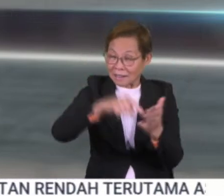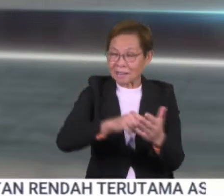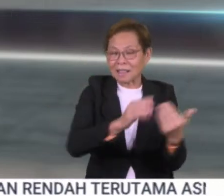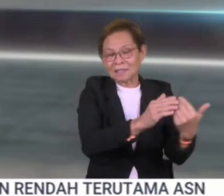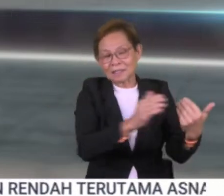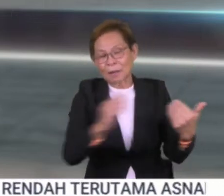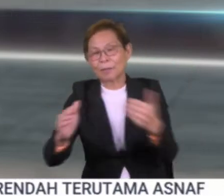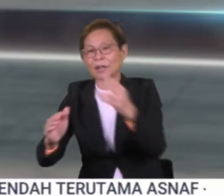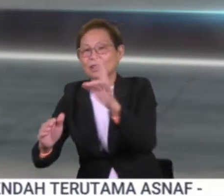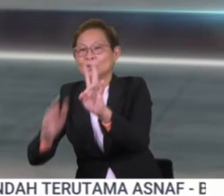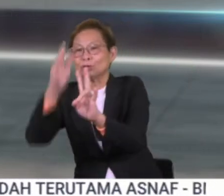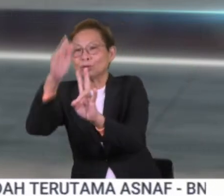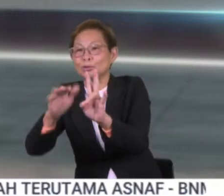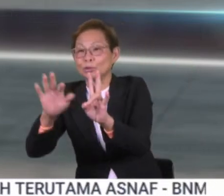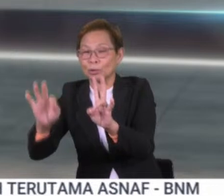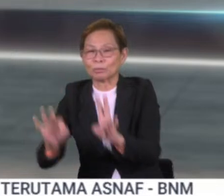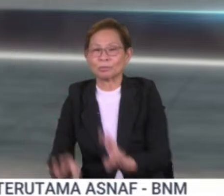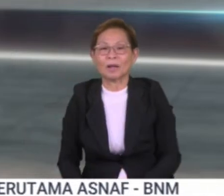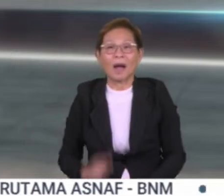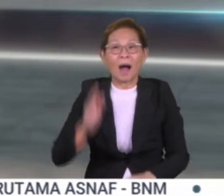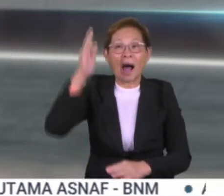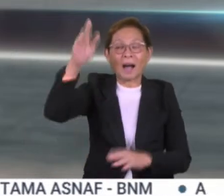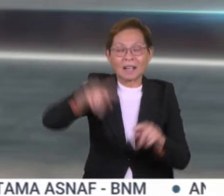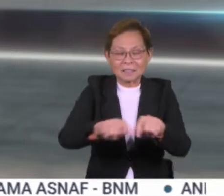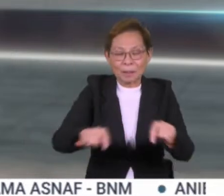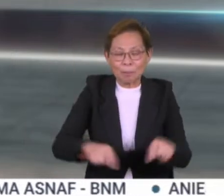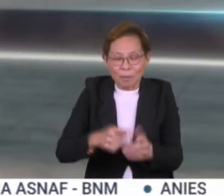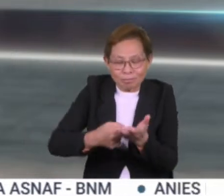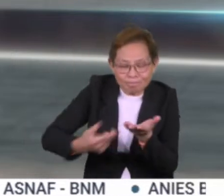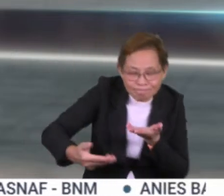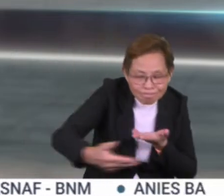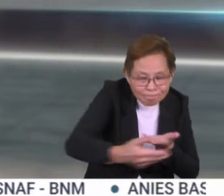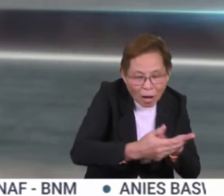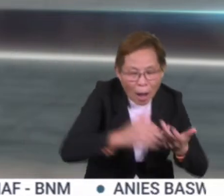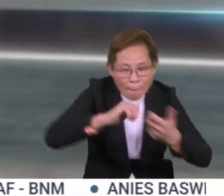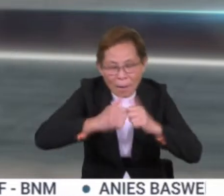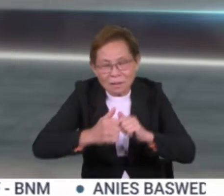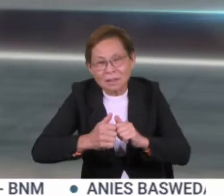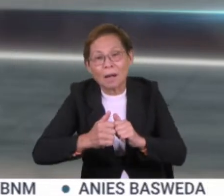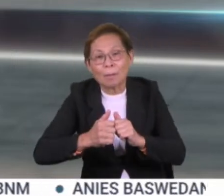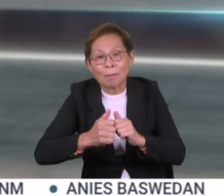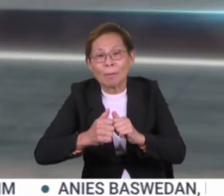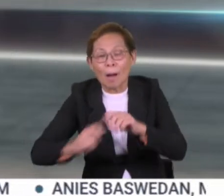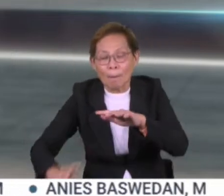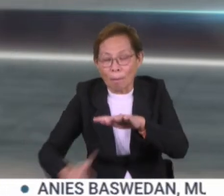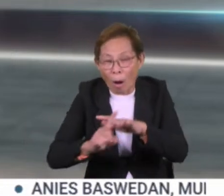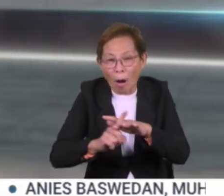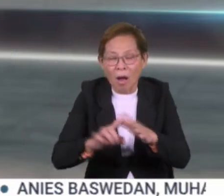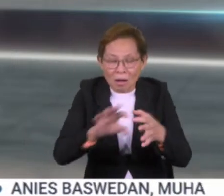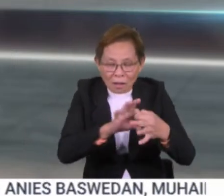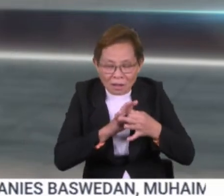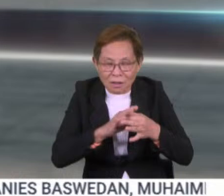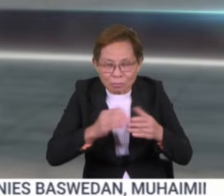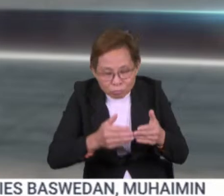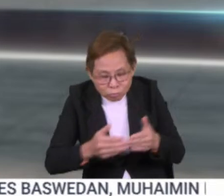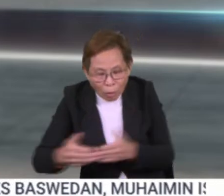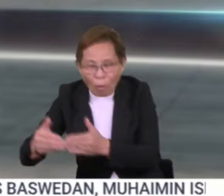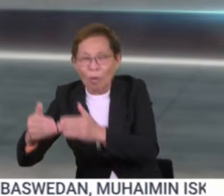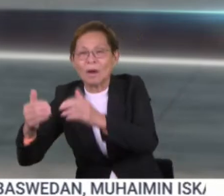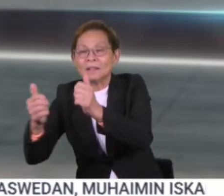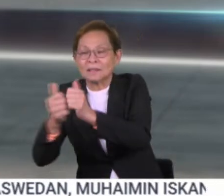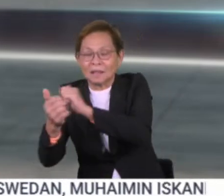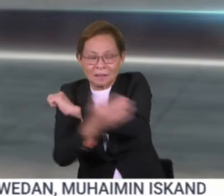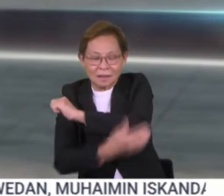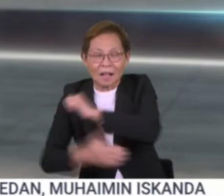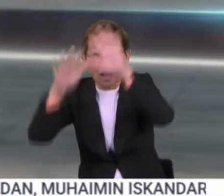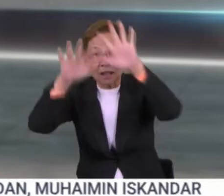hingga 7 September. Ia bakal menjadi medan membincangkan isu susulan berhubung kerjasama lanjutan dengan negara-negara